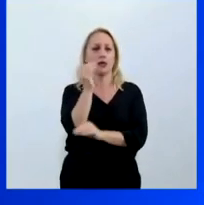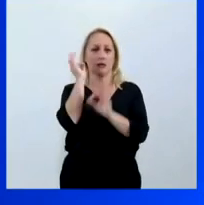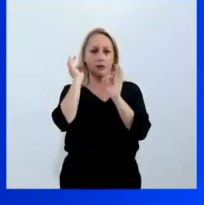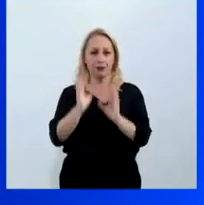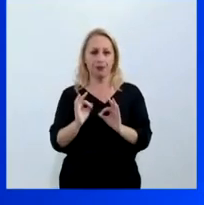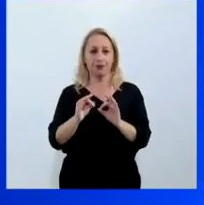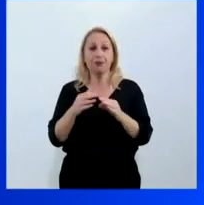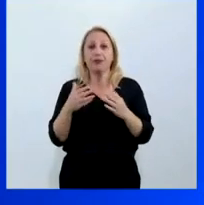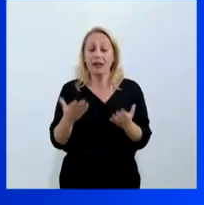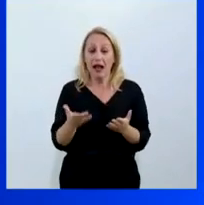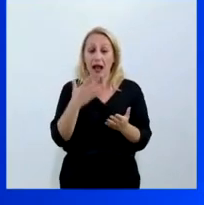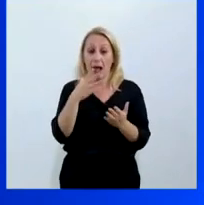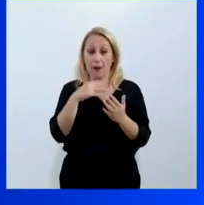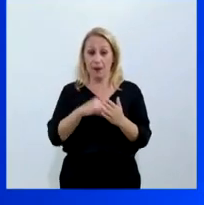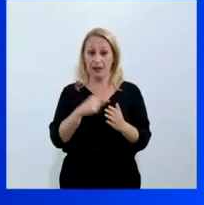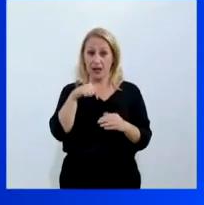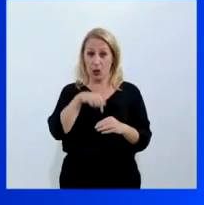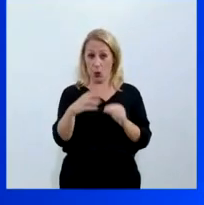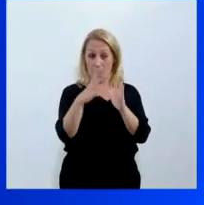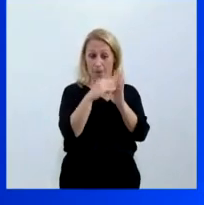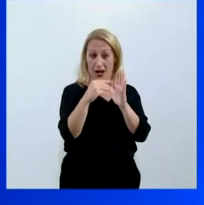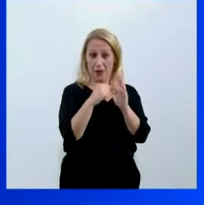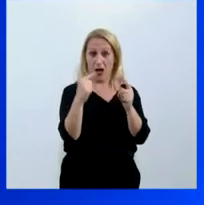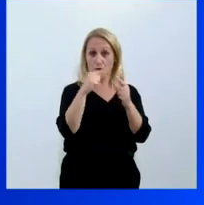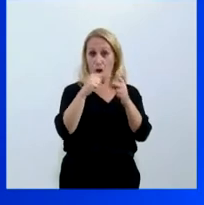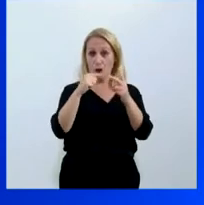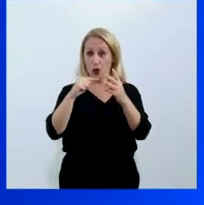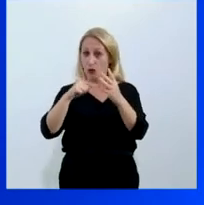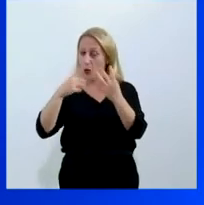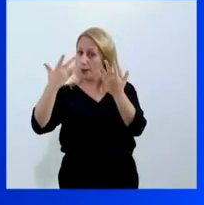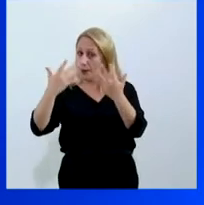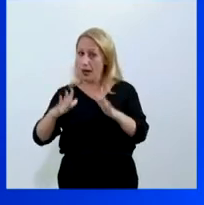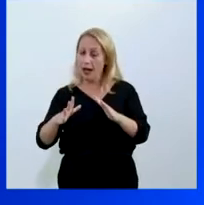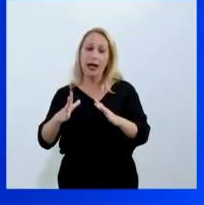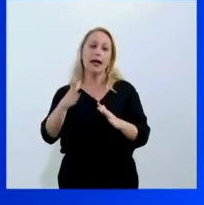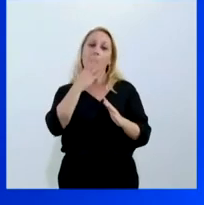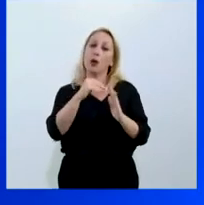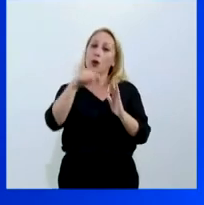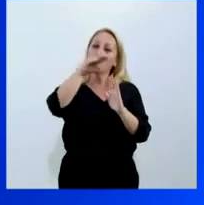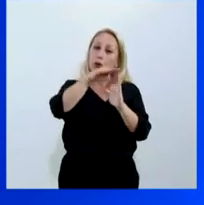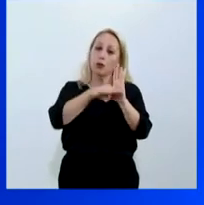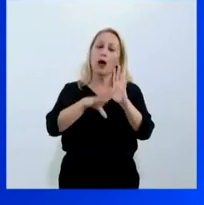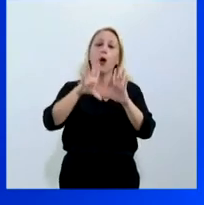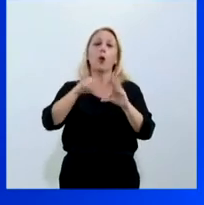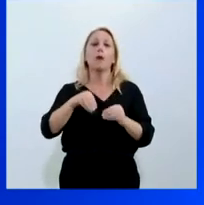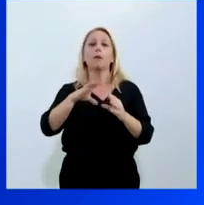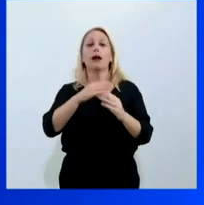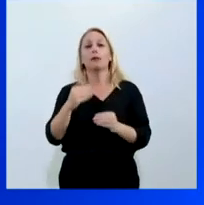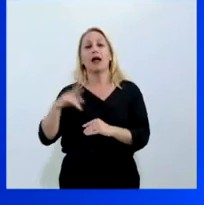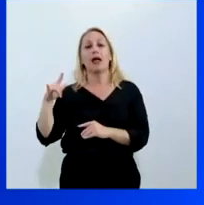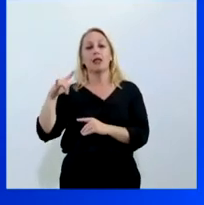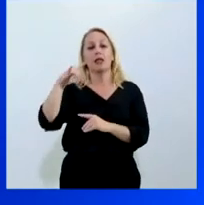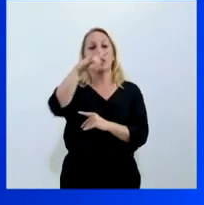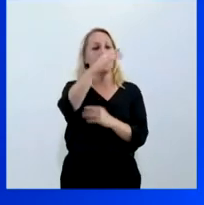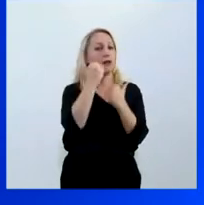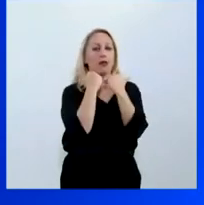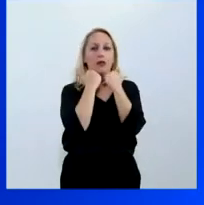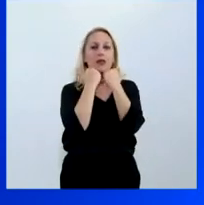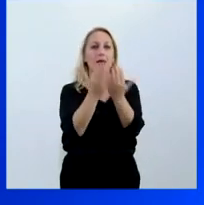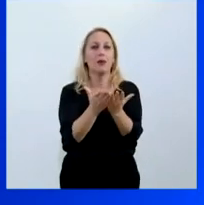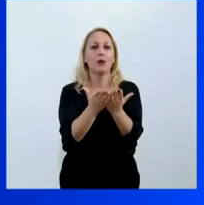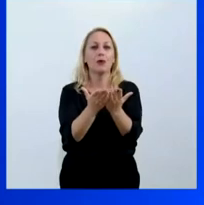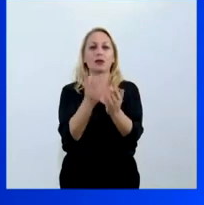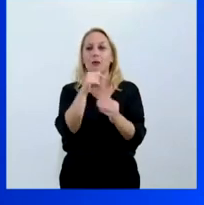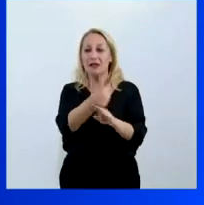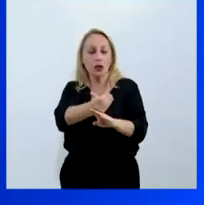Όμως έχω δώσει παραδείγματα συγκεκριμένα, γιατί το πρόγραμμα αυτό, ως προς τα ενέργεια μέσα τουλάχιστον, δεν ήταν δυνατόν να